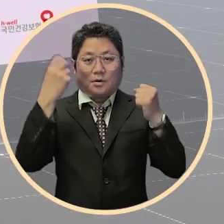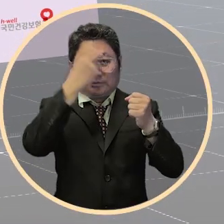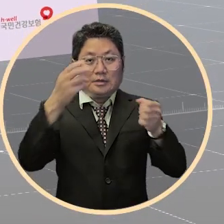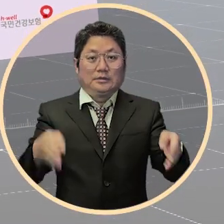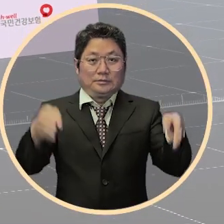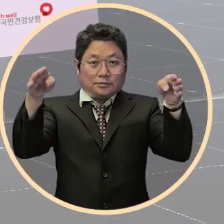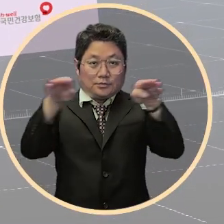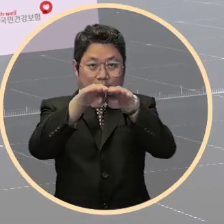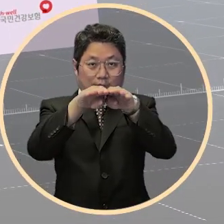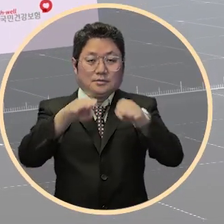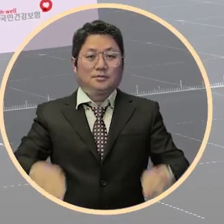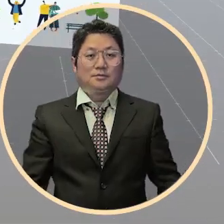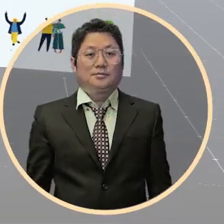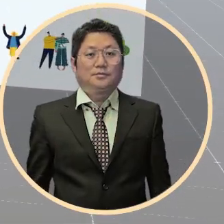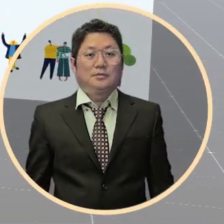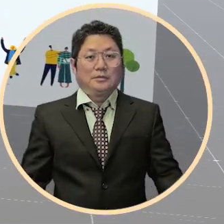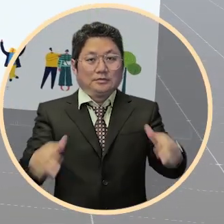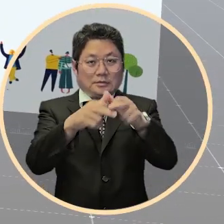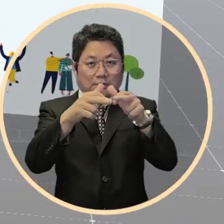장애인 건강검진기관,